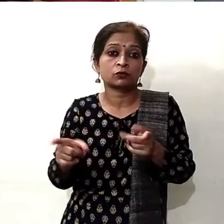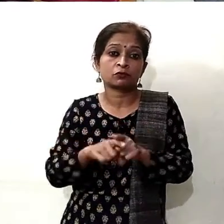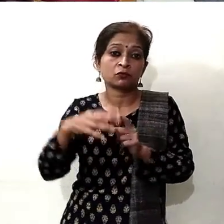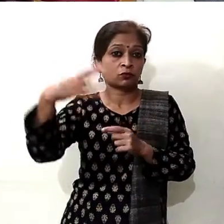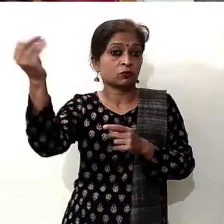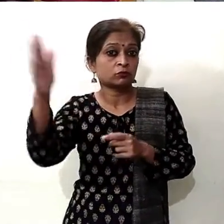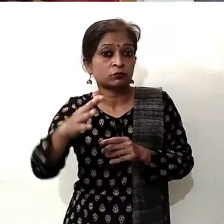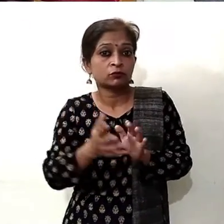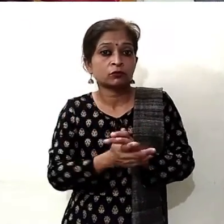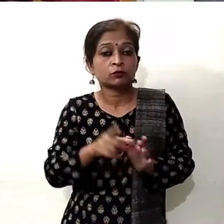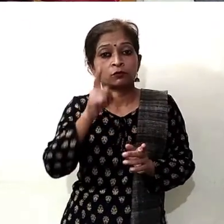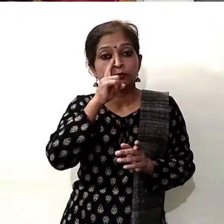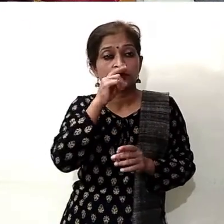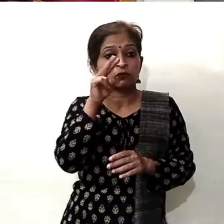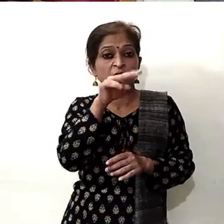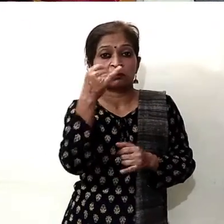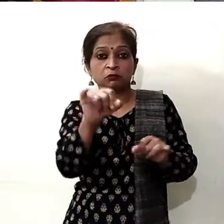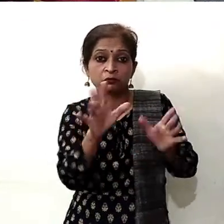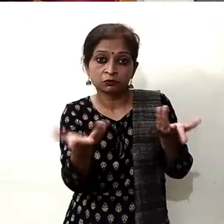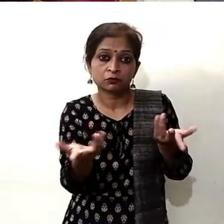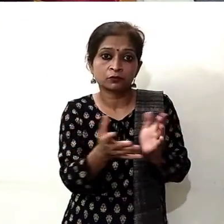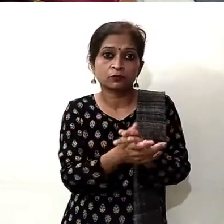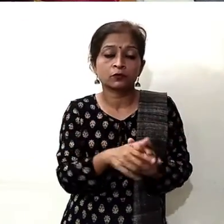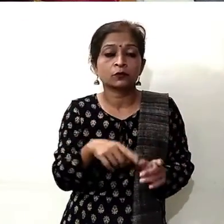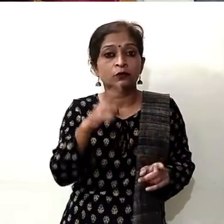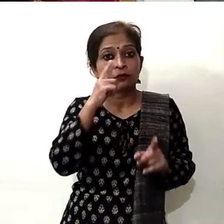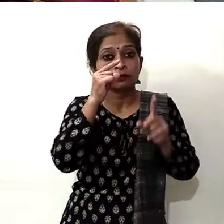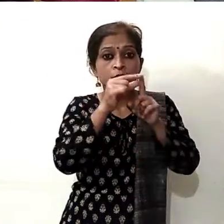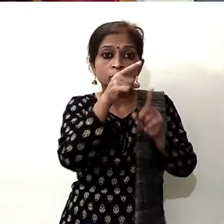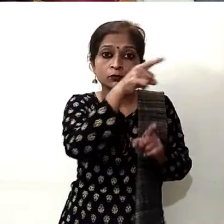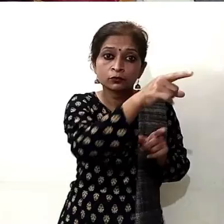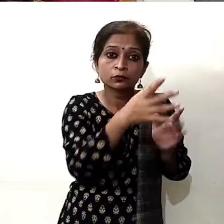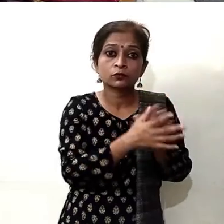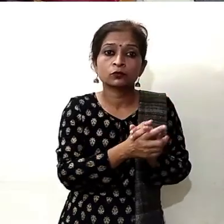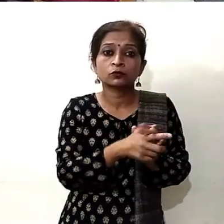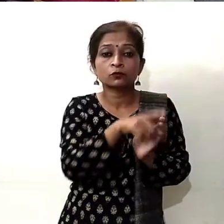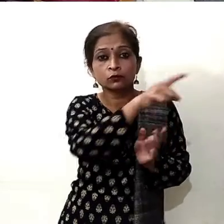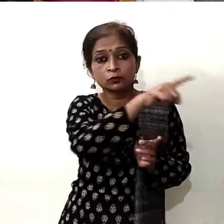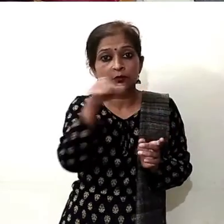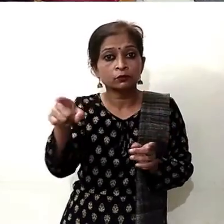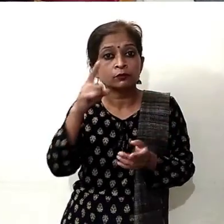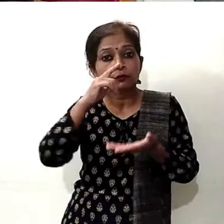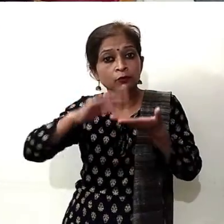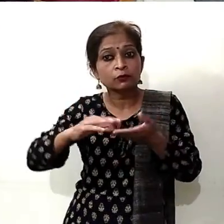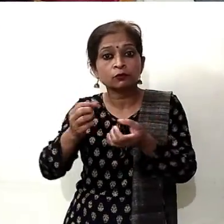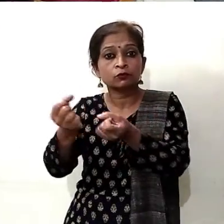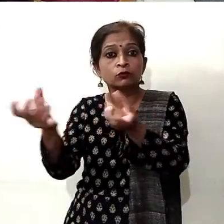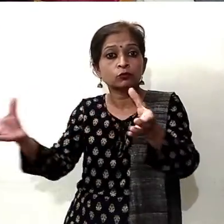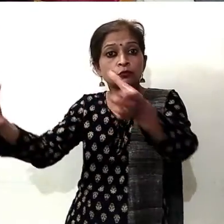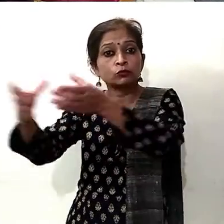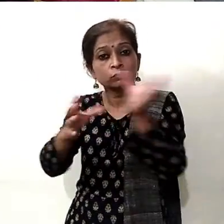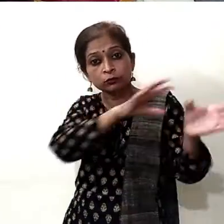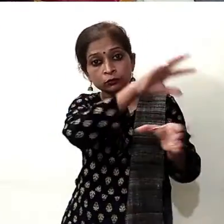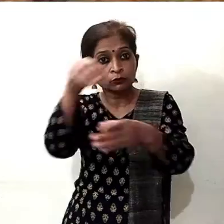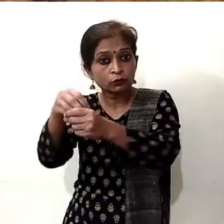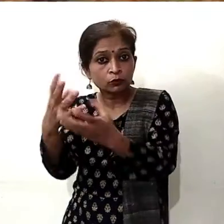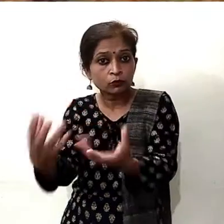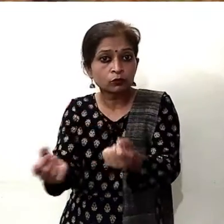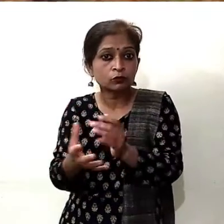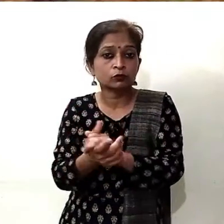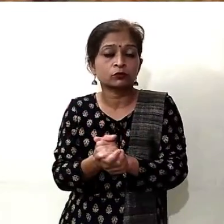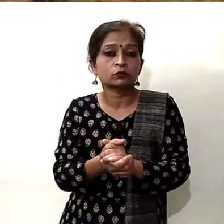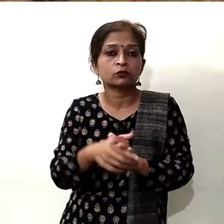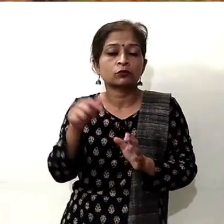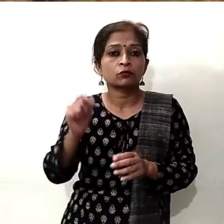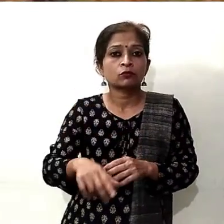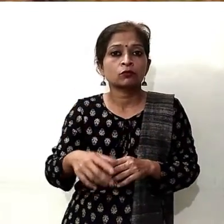कि रानी पद्मिनी को भी अपनी हरम का एक हिस्सा बनाए। तो आक्रमण कर बैठा।